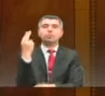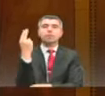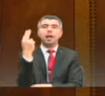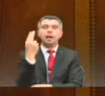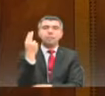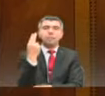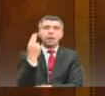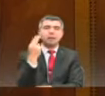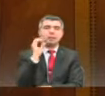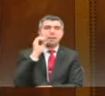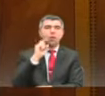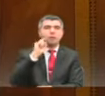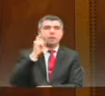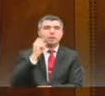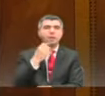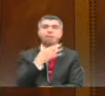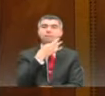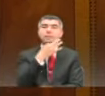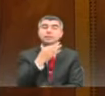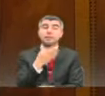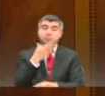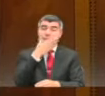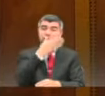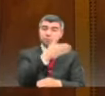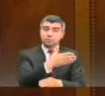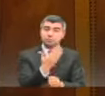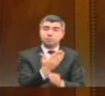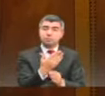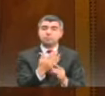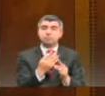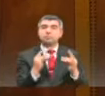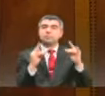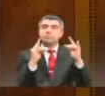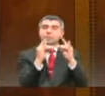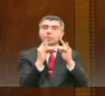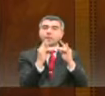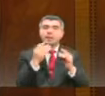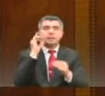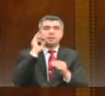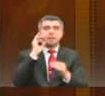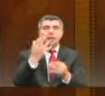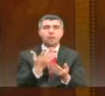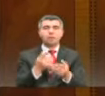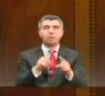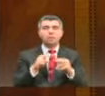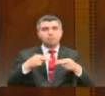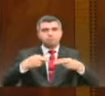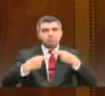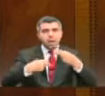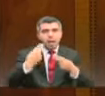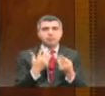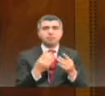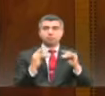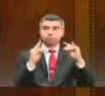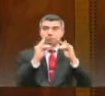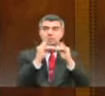الدراسية والولوج للسكن الجامعي من خلال مواصلة الرفع من الطاقة الاستيعابية للمطاعم والأحياء